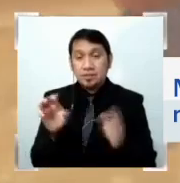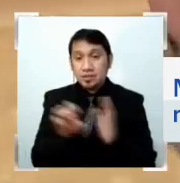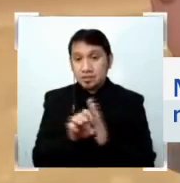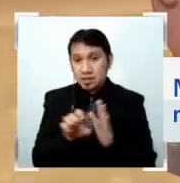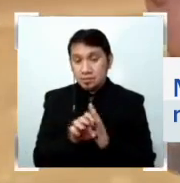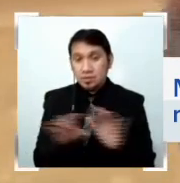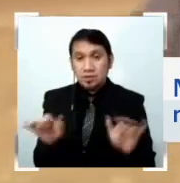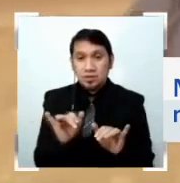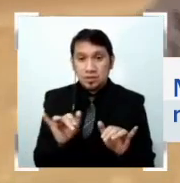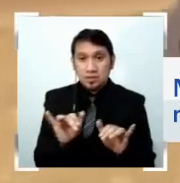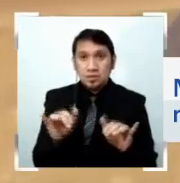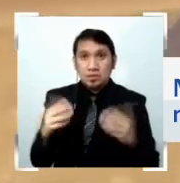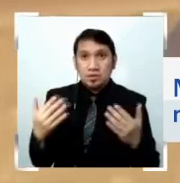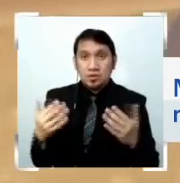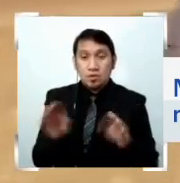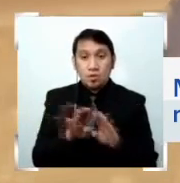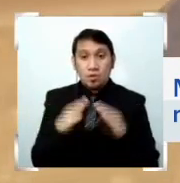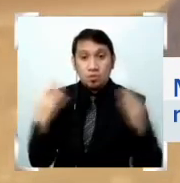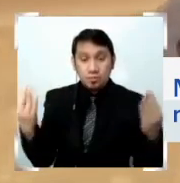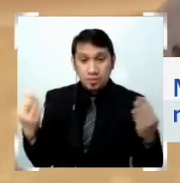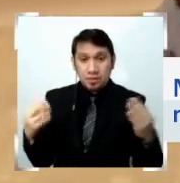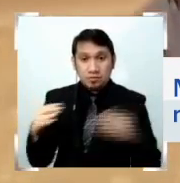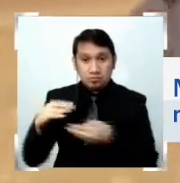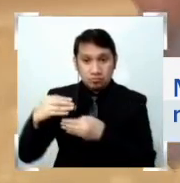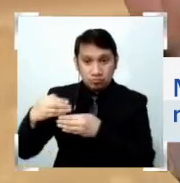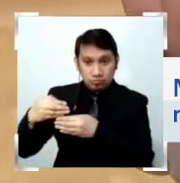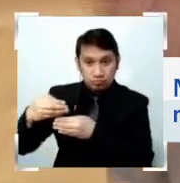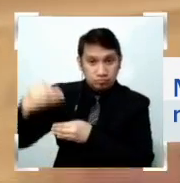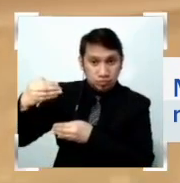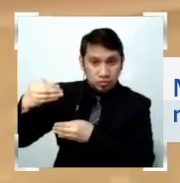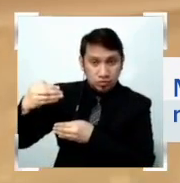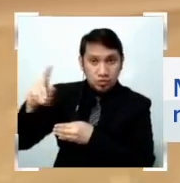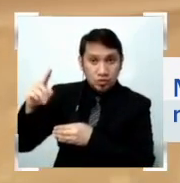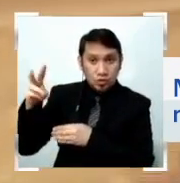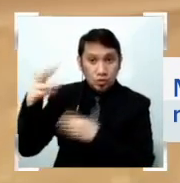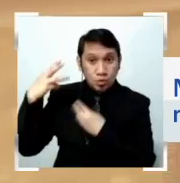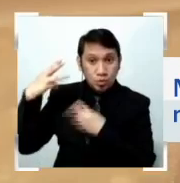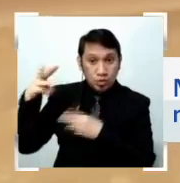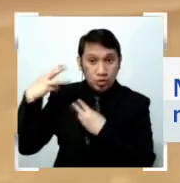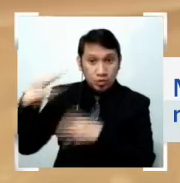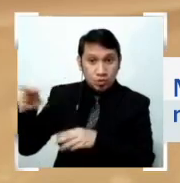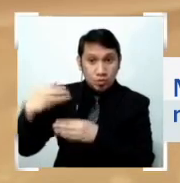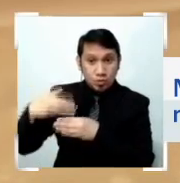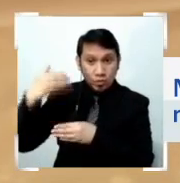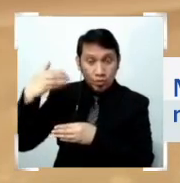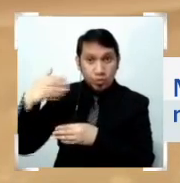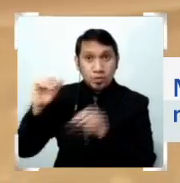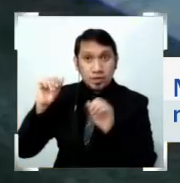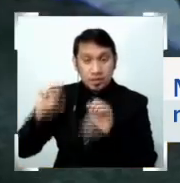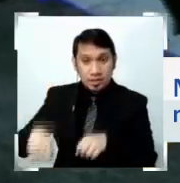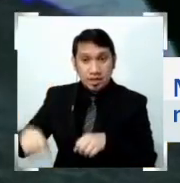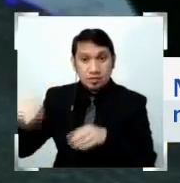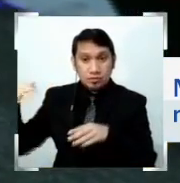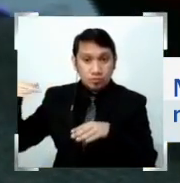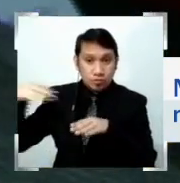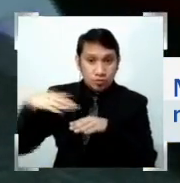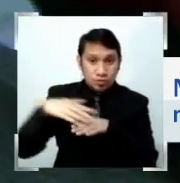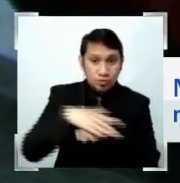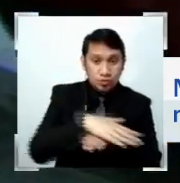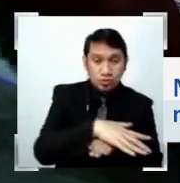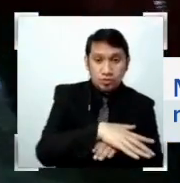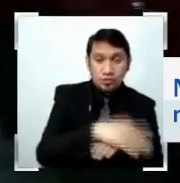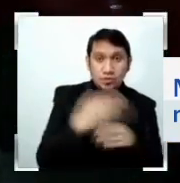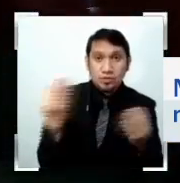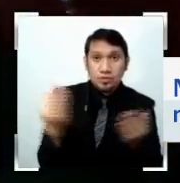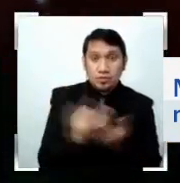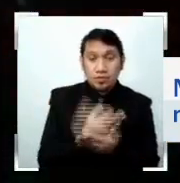na nakabukas yung ng maliit yung window para nakakapasok yung fresh air. Bawal ang